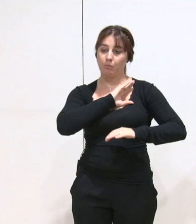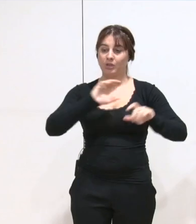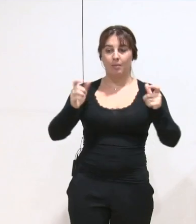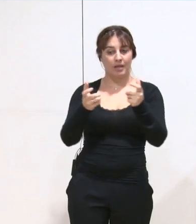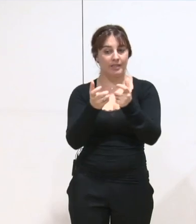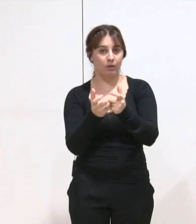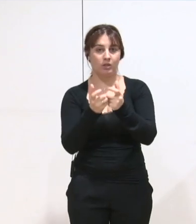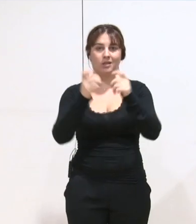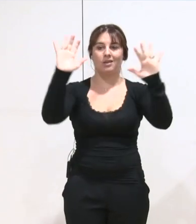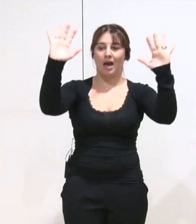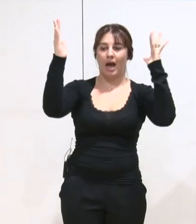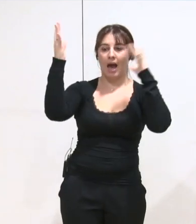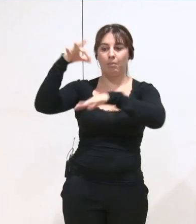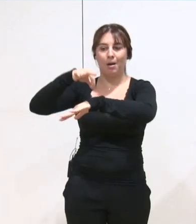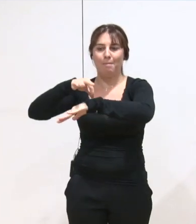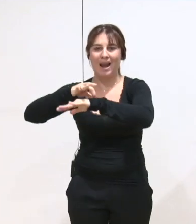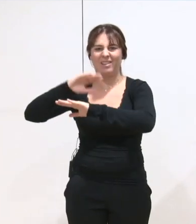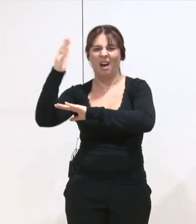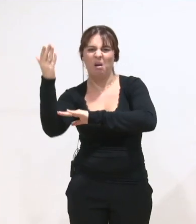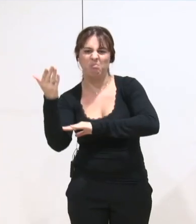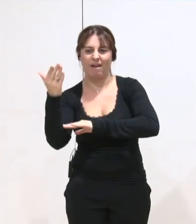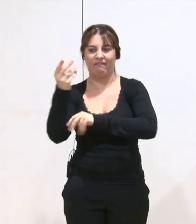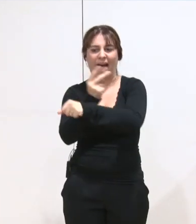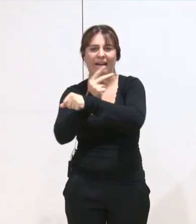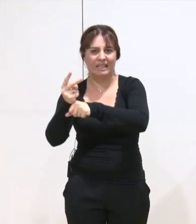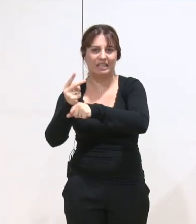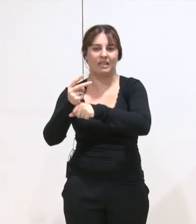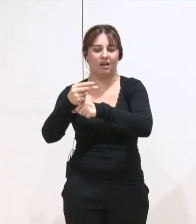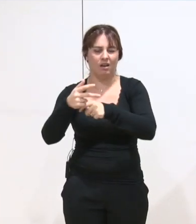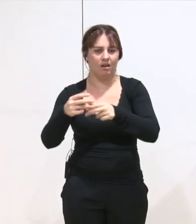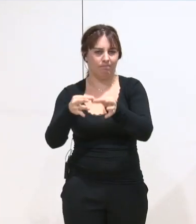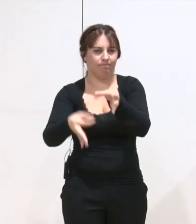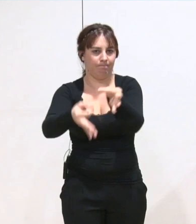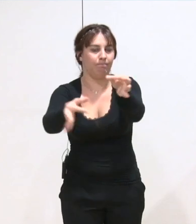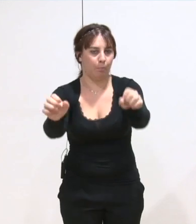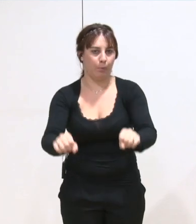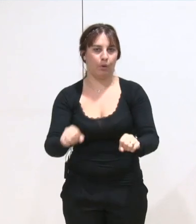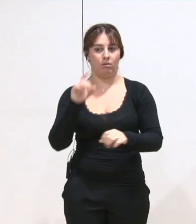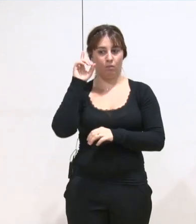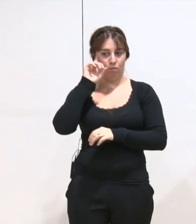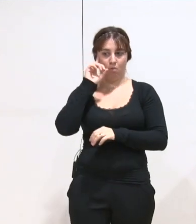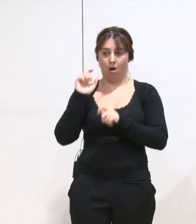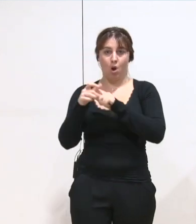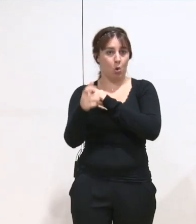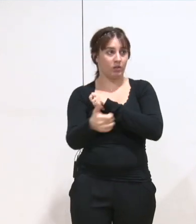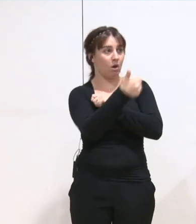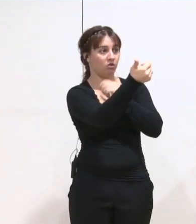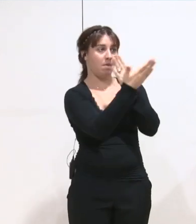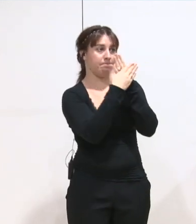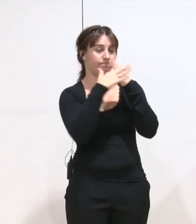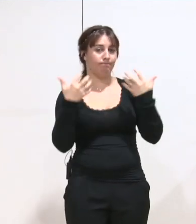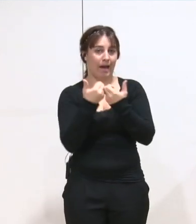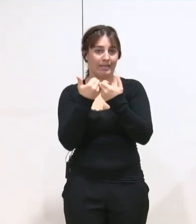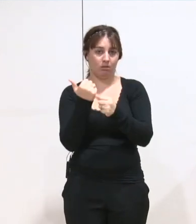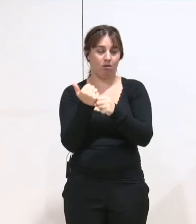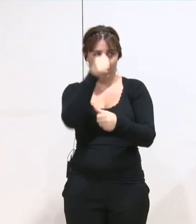diagnostic des arbres malades qui peut être assez conséquente. Il faut faire ce diagnostic puisque les conséquences, vous l'avez souligné vous-même,